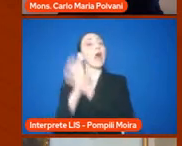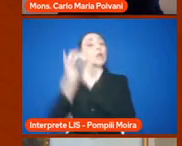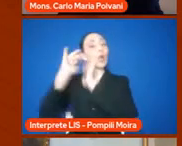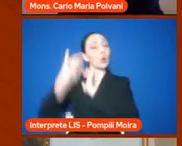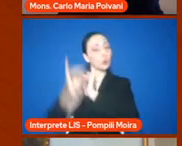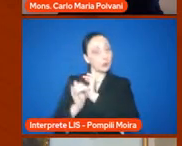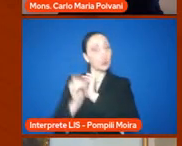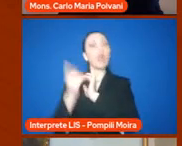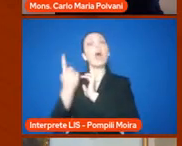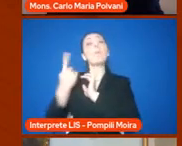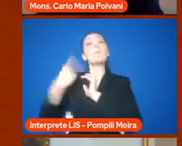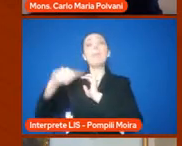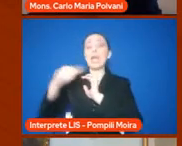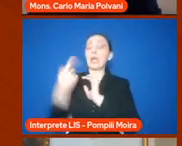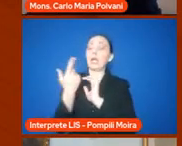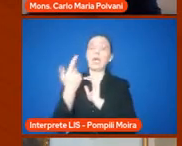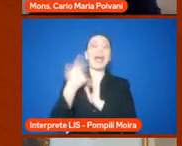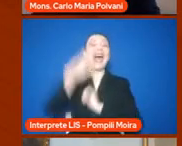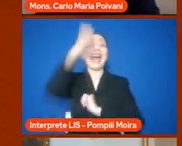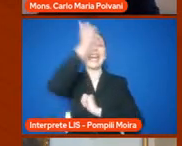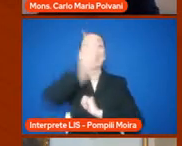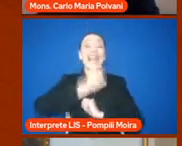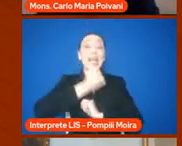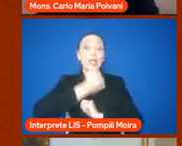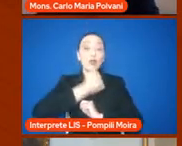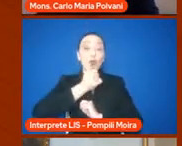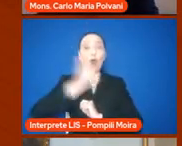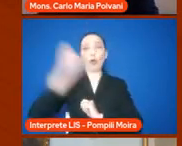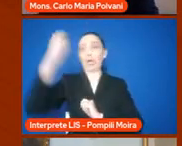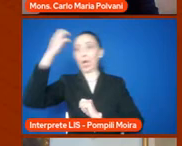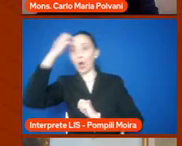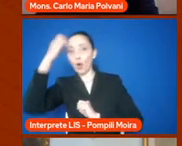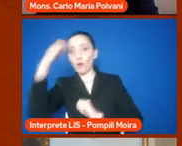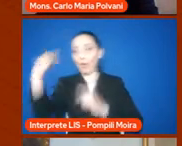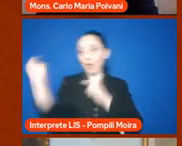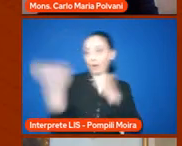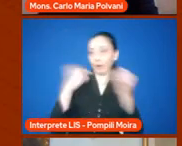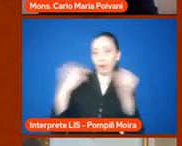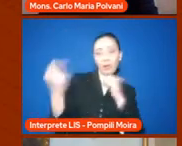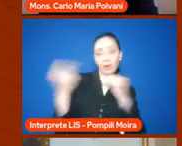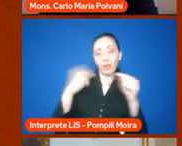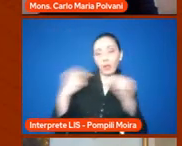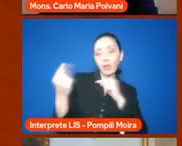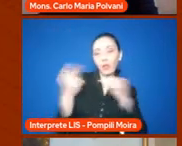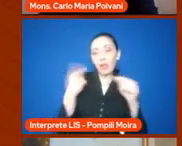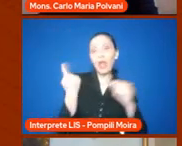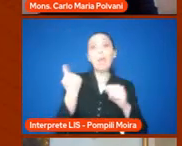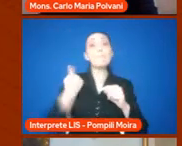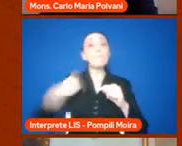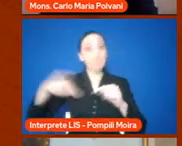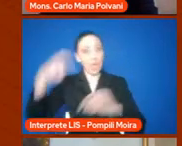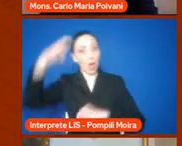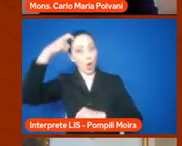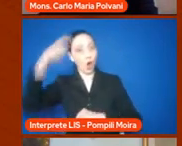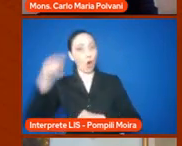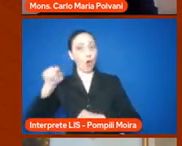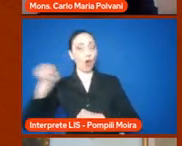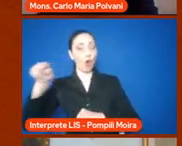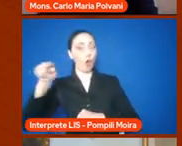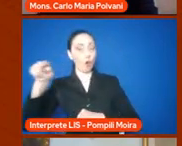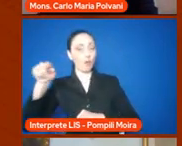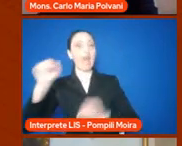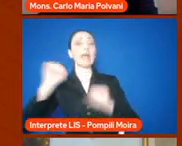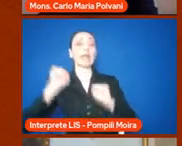un dialogo fra religioni e governi, e quindi anche per riuscire non solo a fornire attraverso i governi quelle